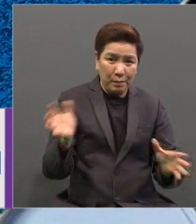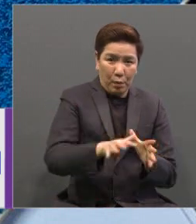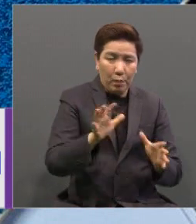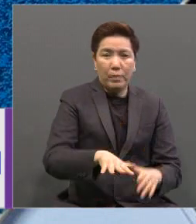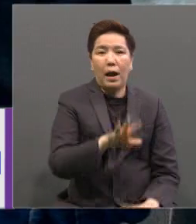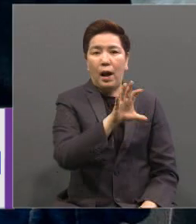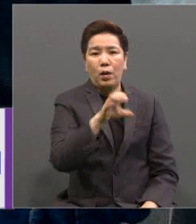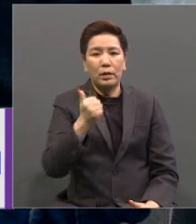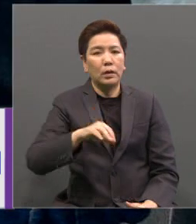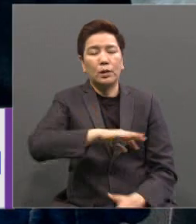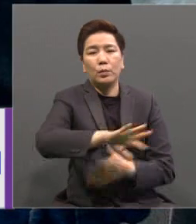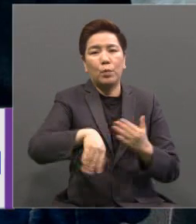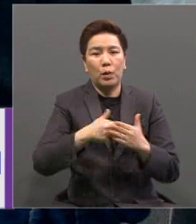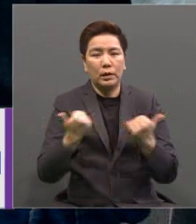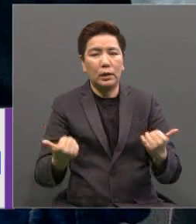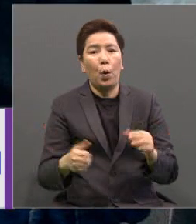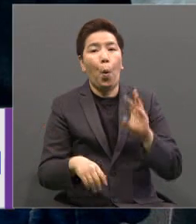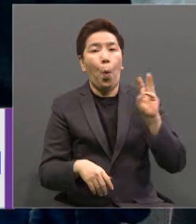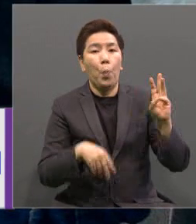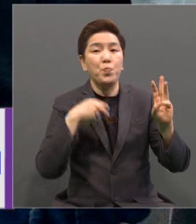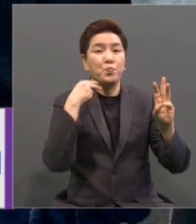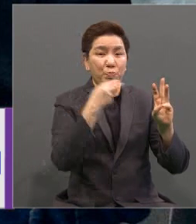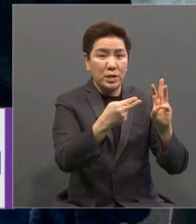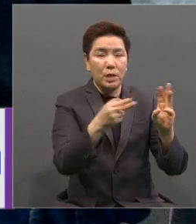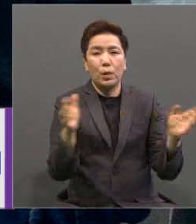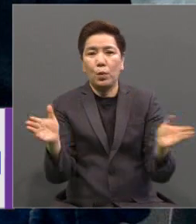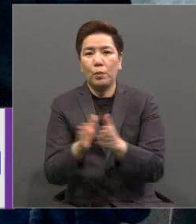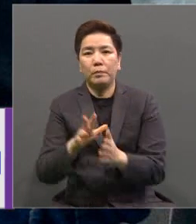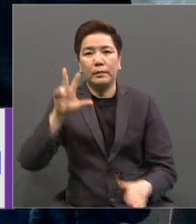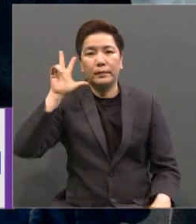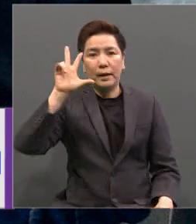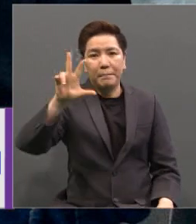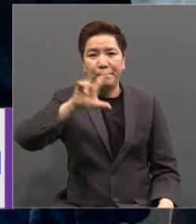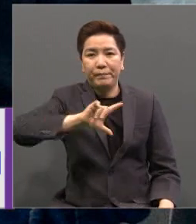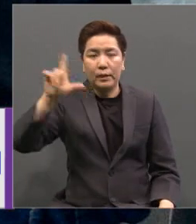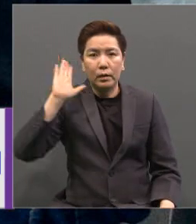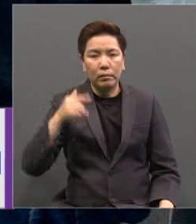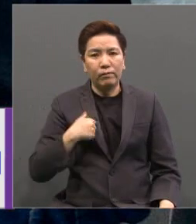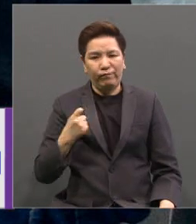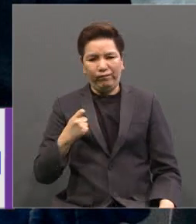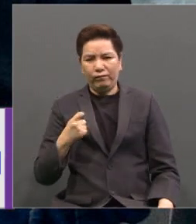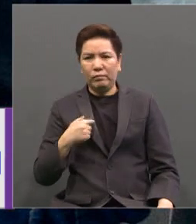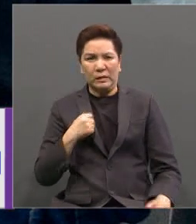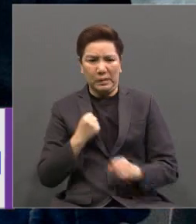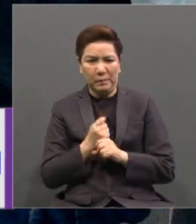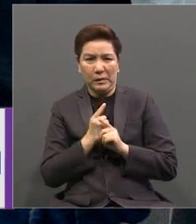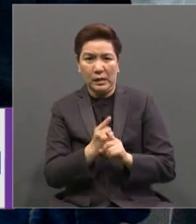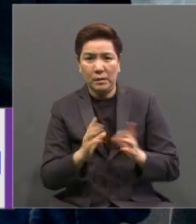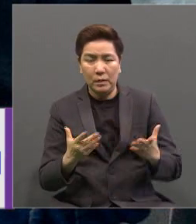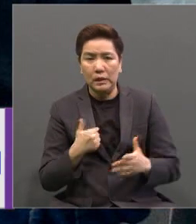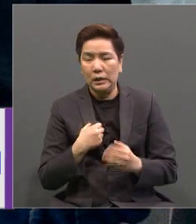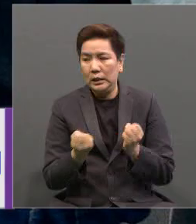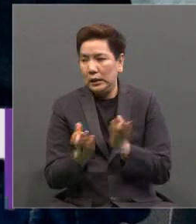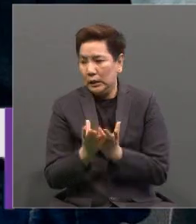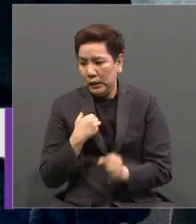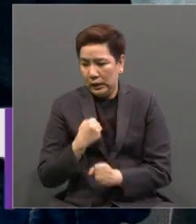จำนวน 6,000ขออภัยครับ 60,000ลูกบาศก์เมตรรวมเป็นเงิน3ล้านบาทผู้เสียหายเกรงว่าหากไม่ทำตามข้อเรียกร้องก็จะ